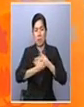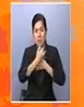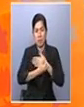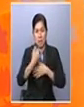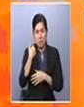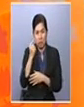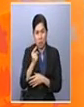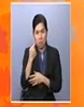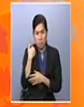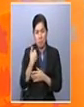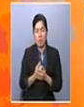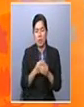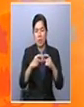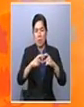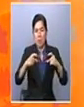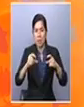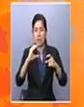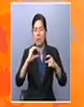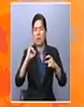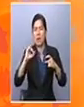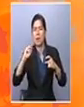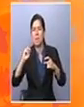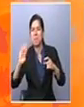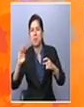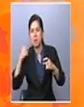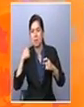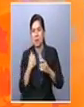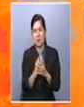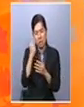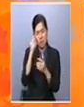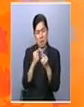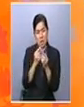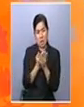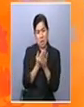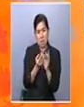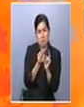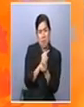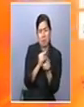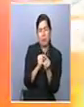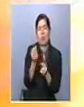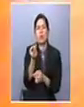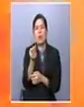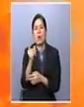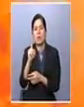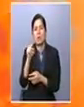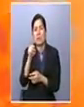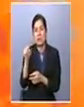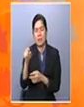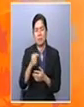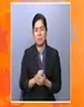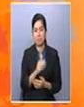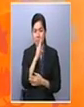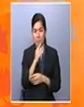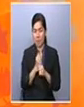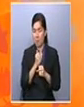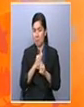าร CIMB ไทยติดกระเป๋าค่ะคิดค่าธรรมเนียมความเสี่ยงจากการแปลงสกุลเงินต่างประเทศเพียง 1% และเพื่อความคล่องตัวบัตร